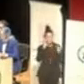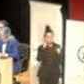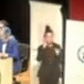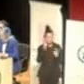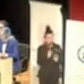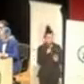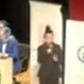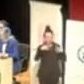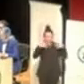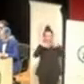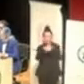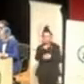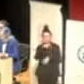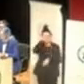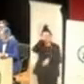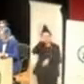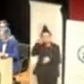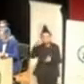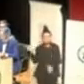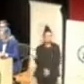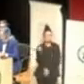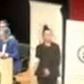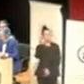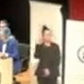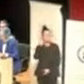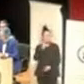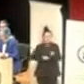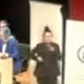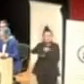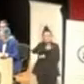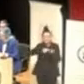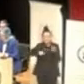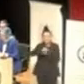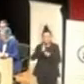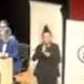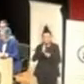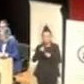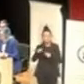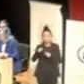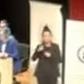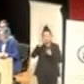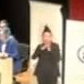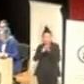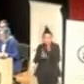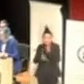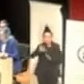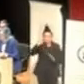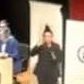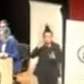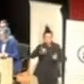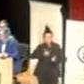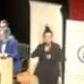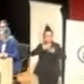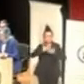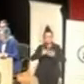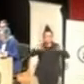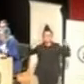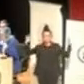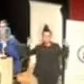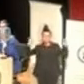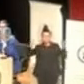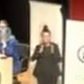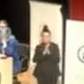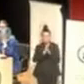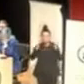akşam İstanbul'un namlı tüccarlarından Zümrütüzade Hüsnü Bey'in konağı, endamı da unvanı gibi kallavi